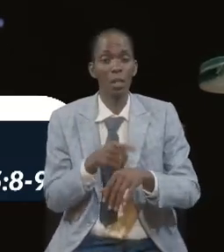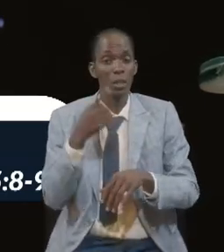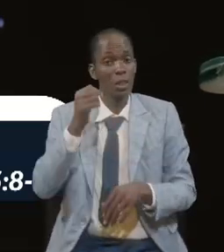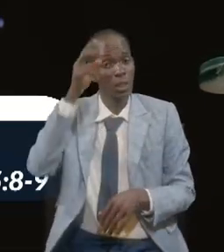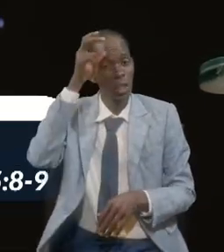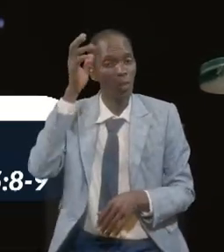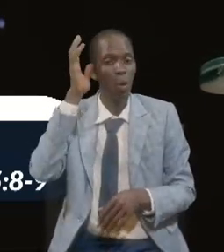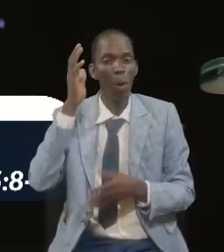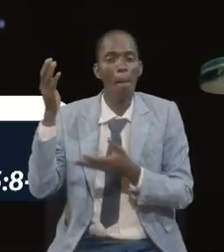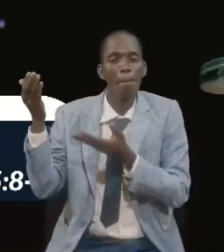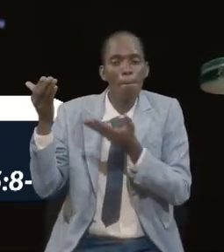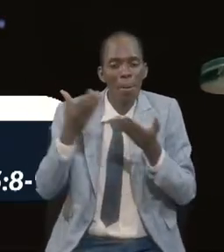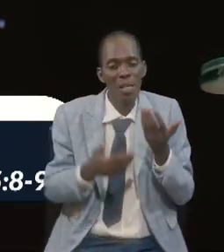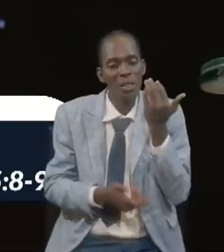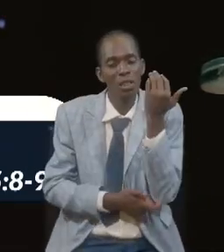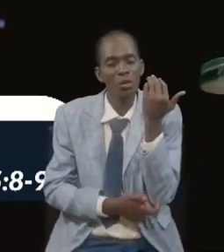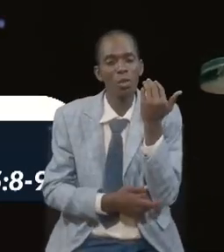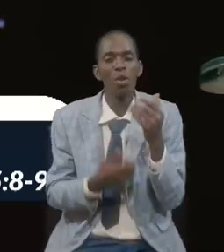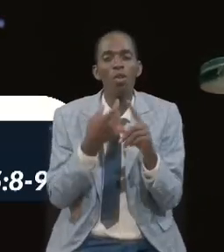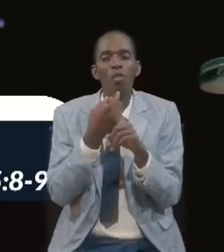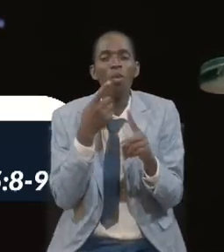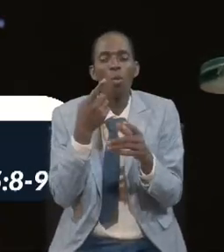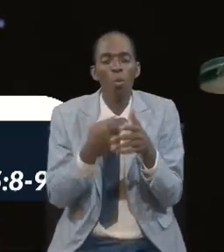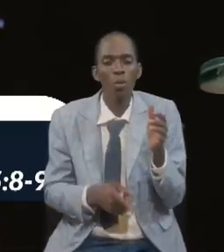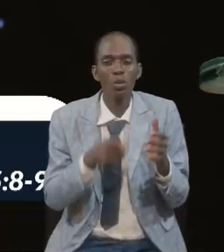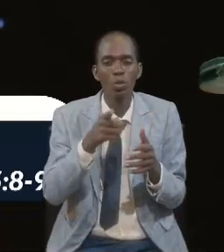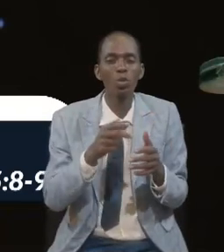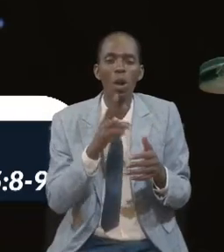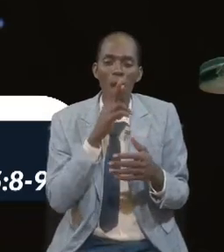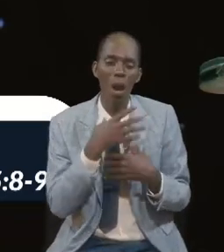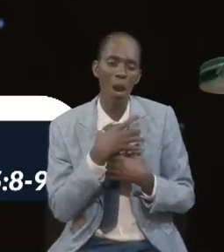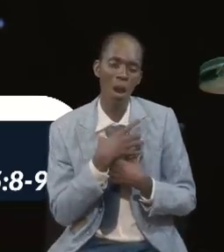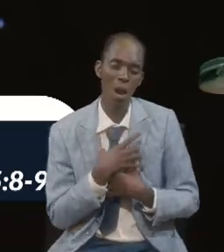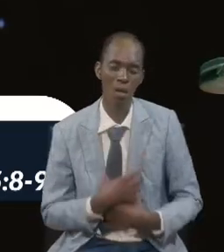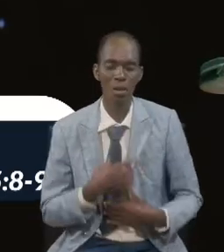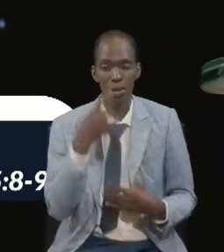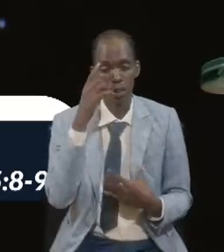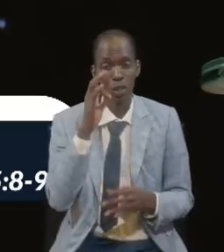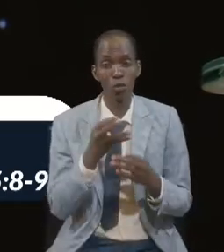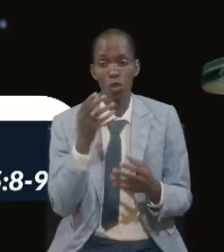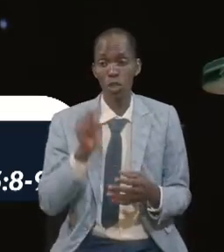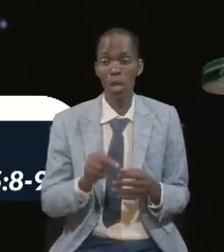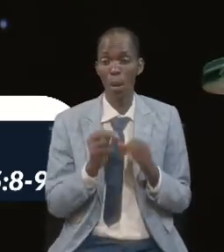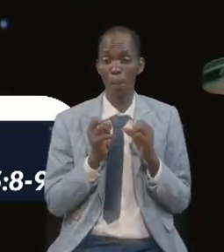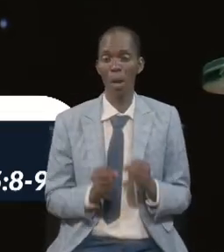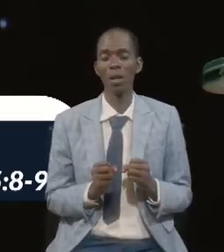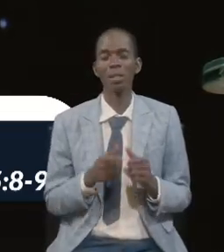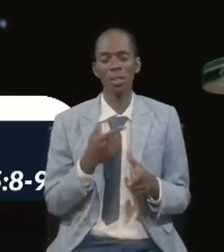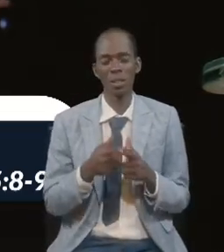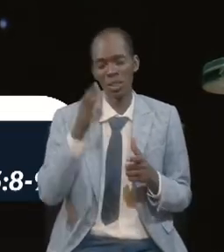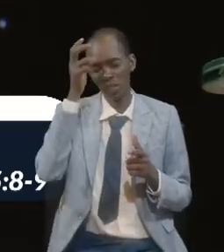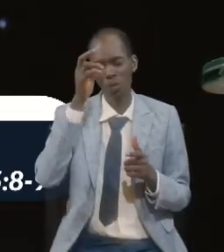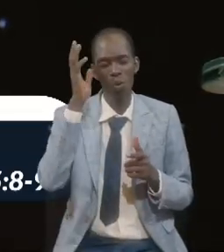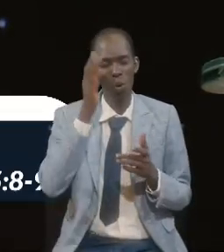va apporter la tentation à la direction de ceux qui vous affament. Si vous avez soif du